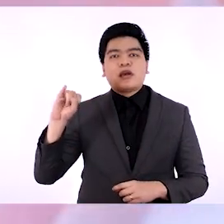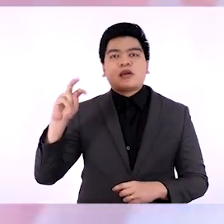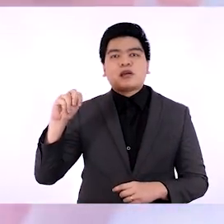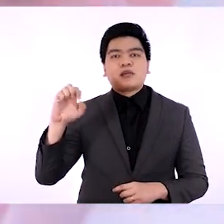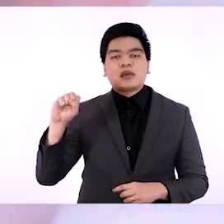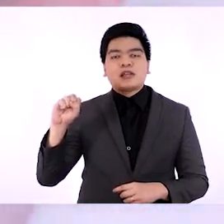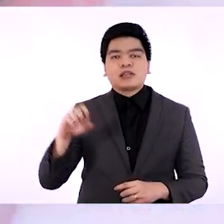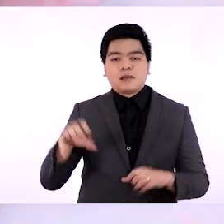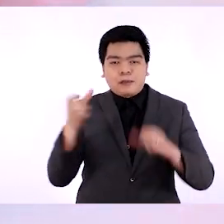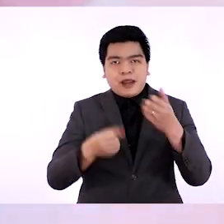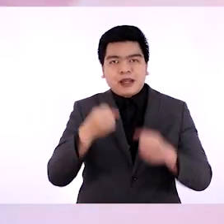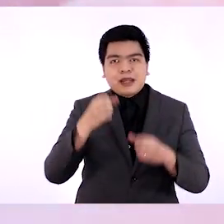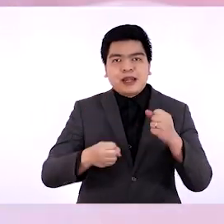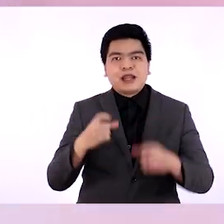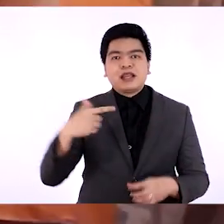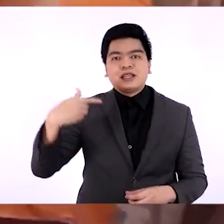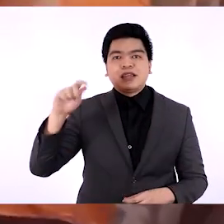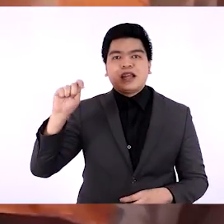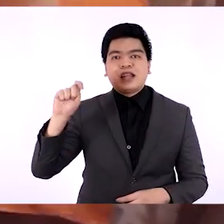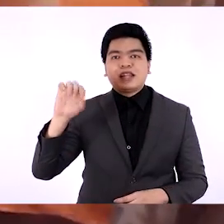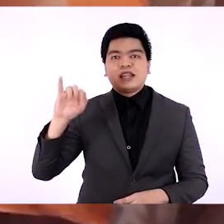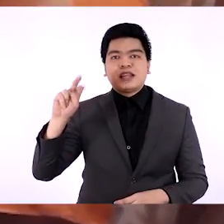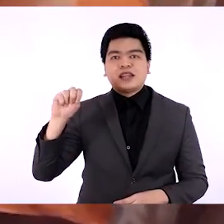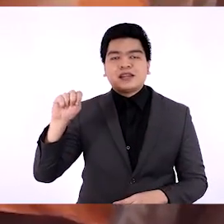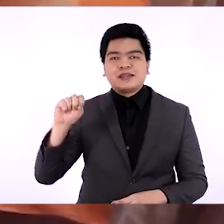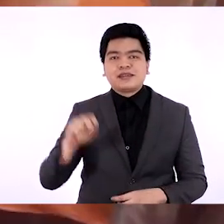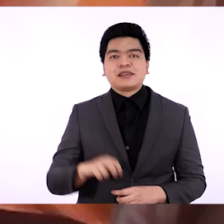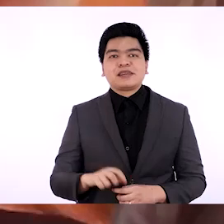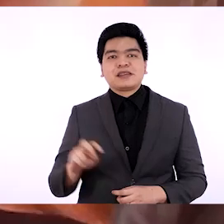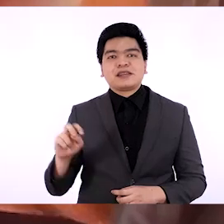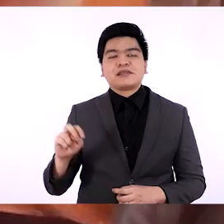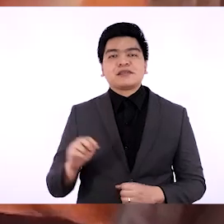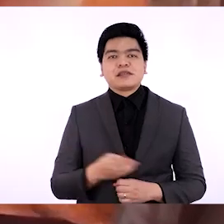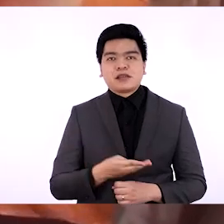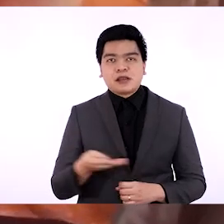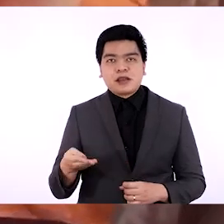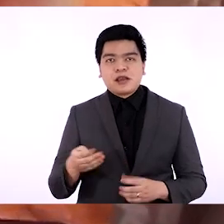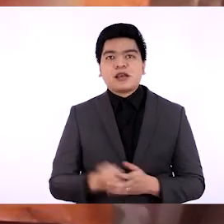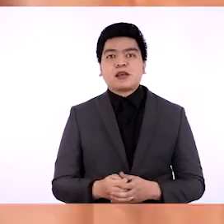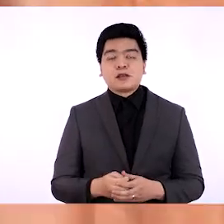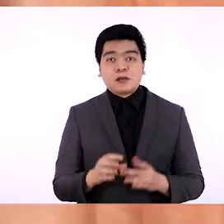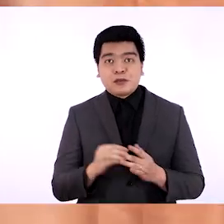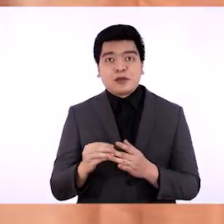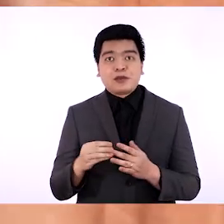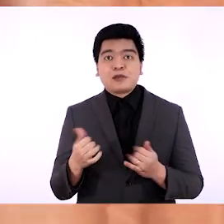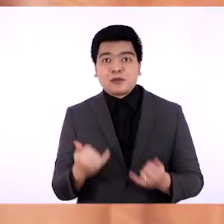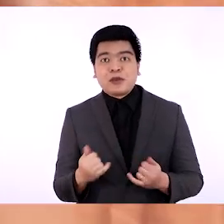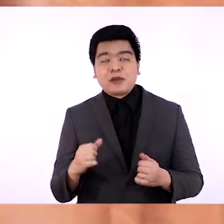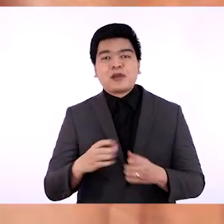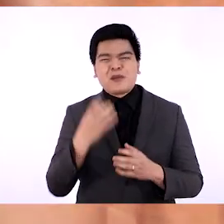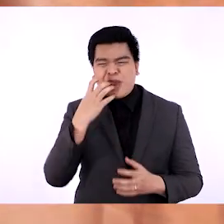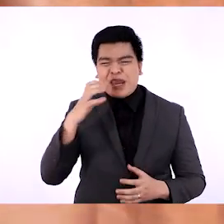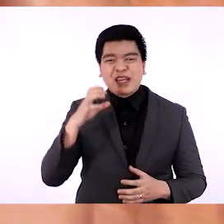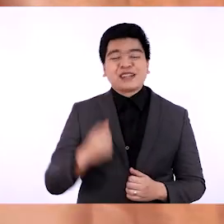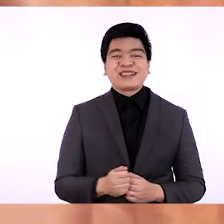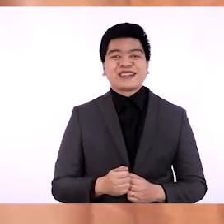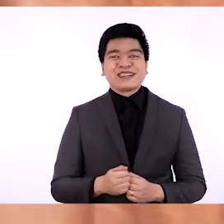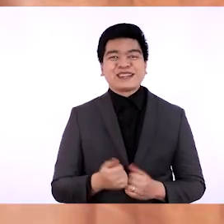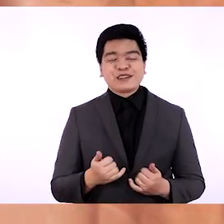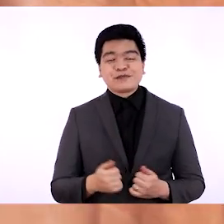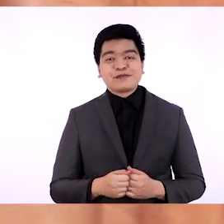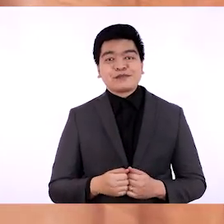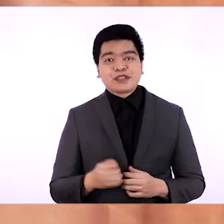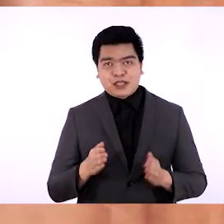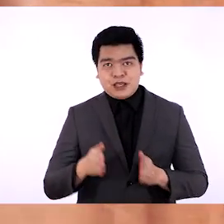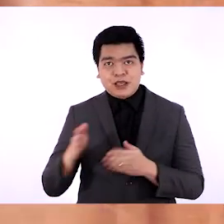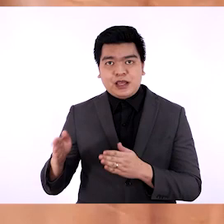po, at gelatin po. Ito po ay refreshing sa mainit na panahon. Ang napili po naming recipe sa umagang ito